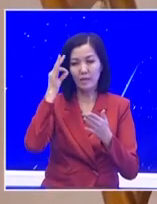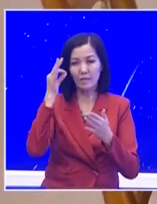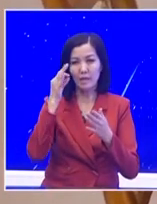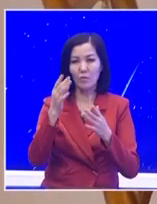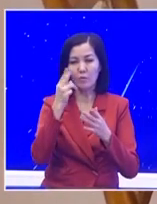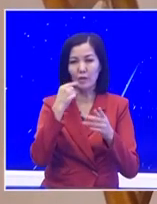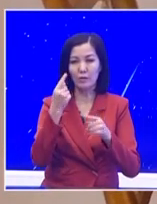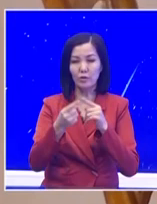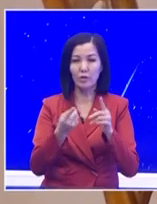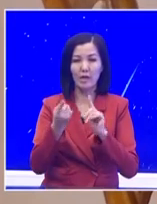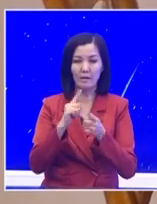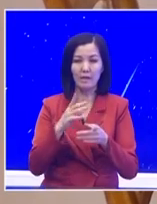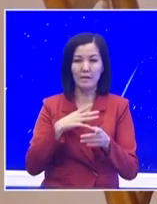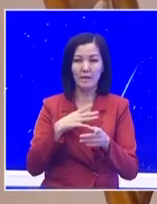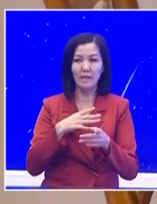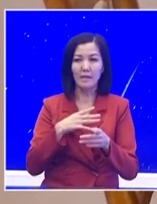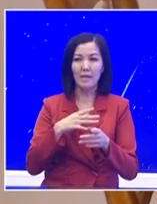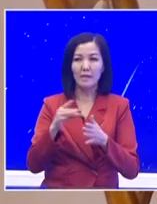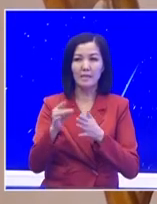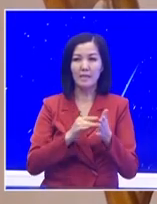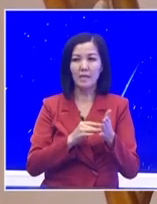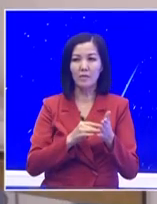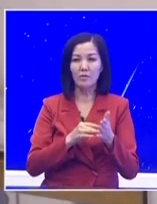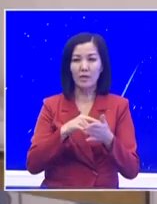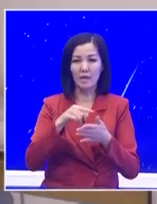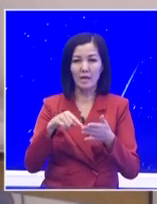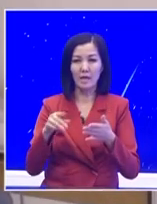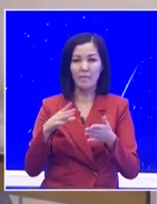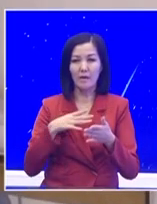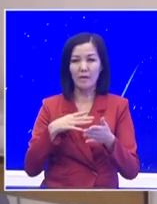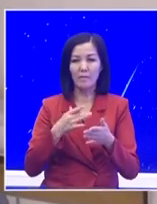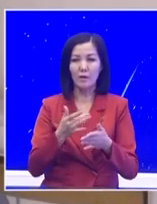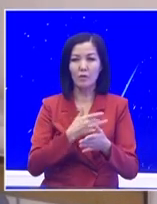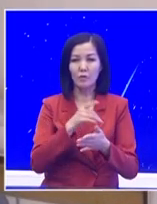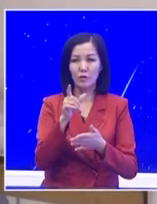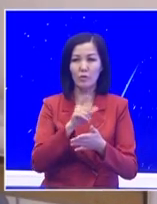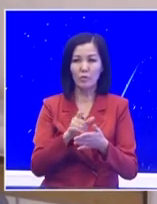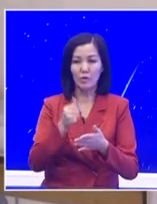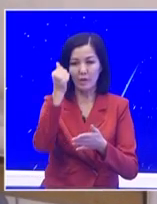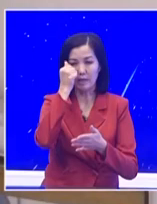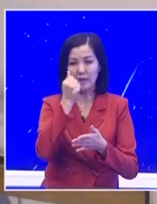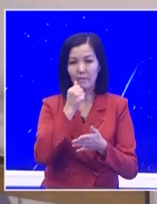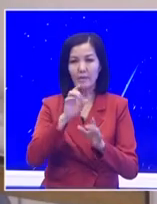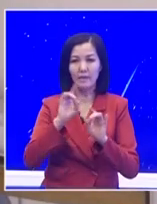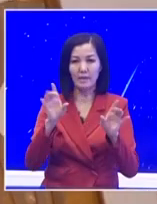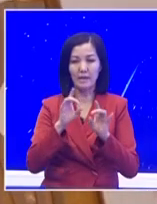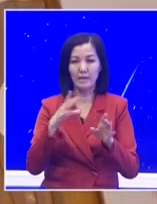дәстүрге айналдырған. Келгенімізді естіген сәтте қолына қаламын алып, жүрек жарды алғысын өлеңге